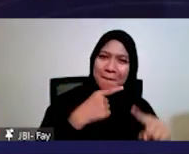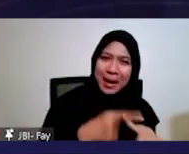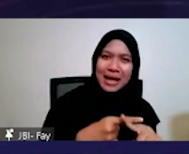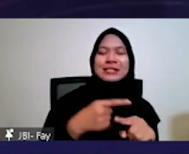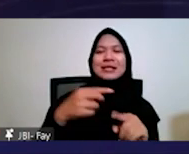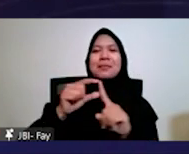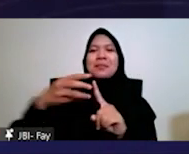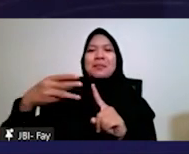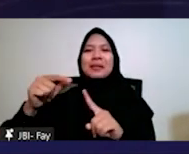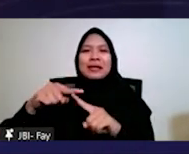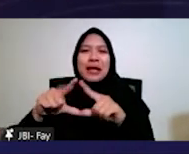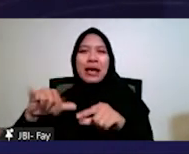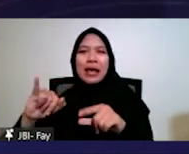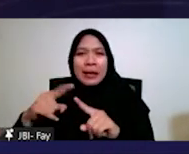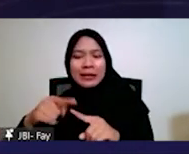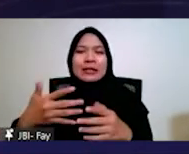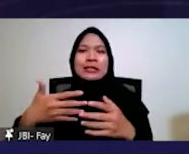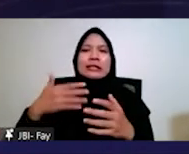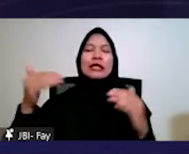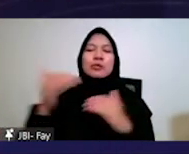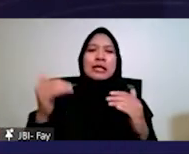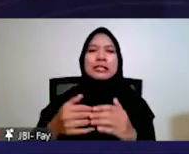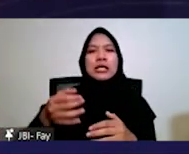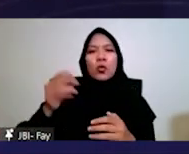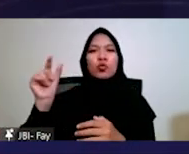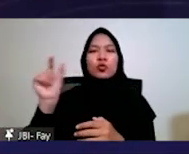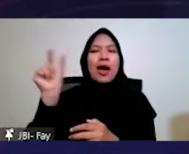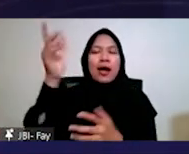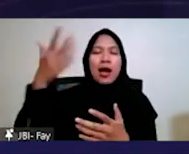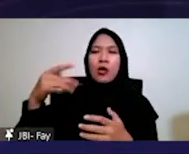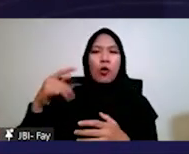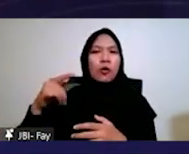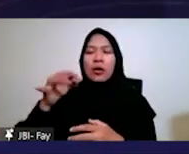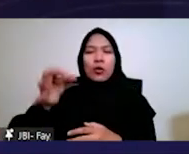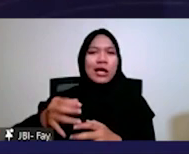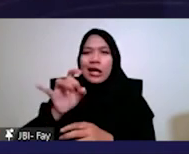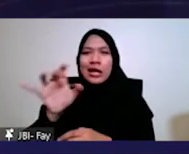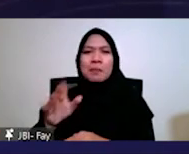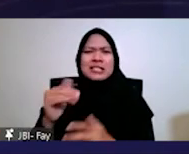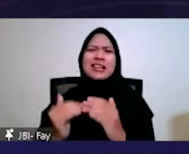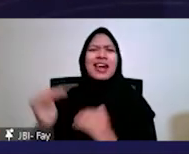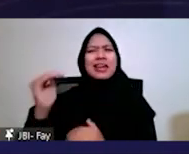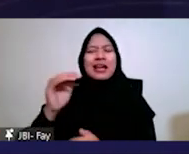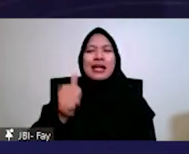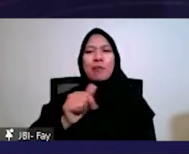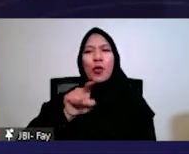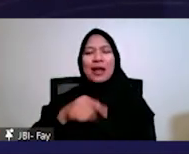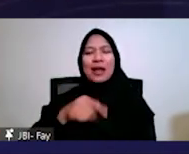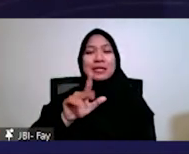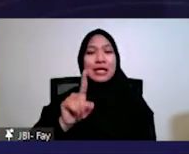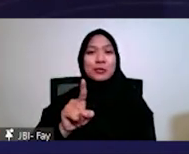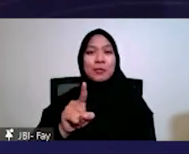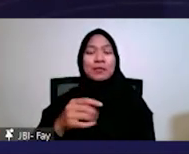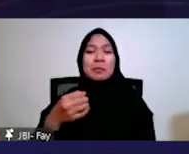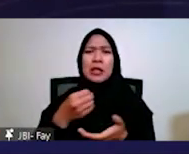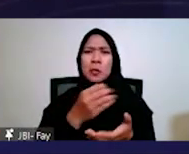udara angkutan kota dan selama jam masih ternaik 6,5 satu tapi dengan subsidi tadi naiknya